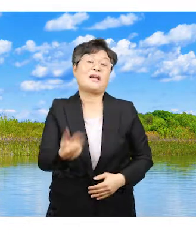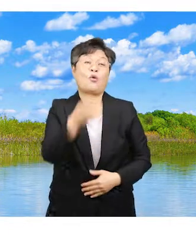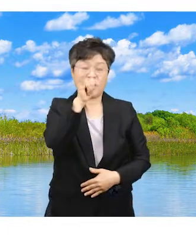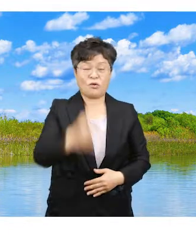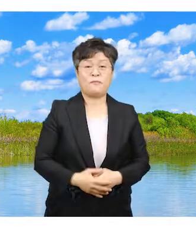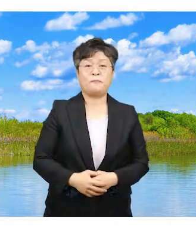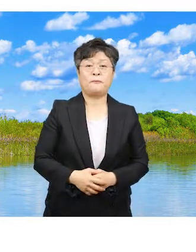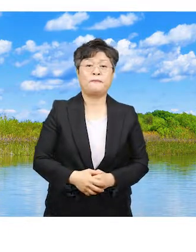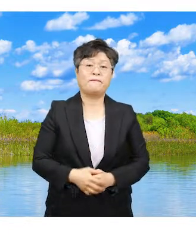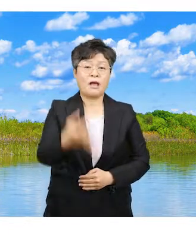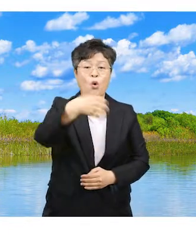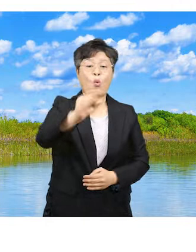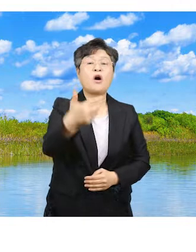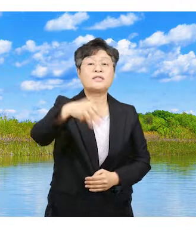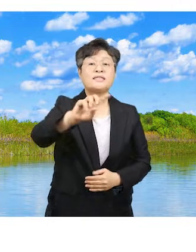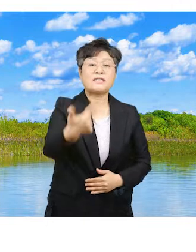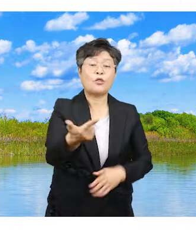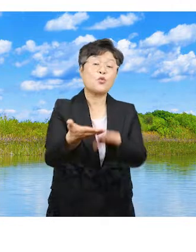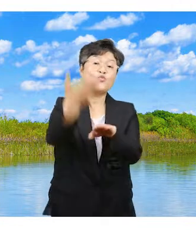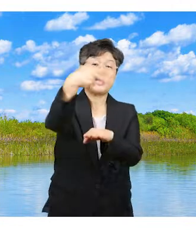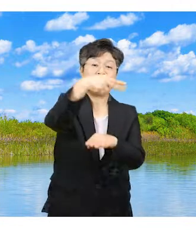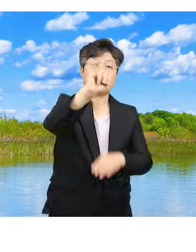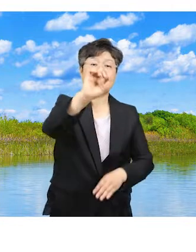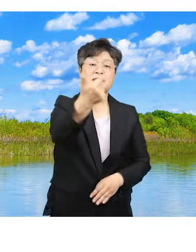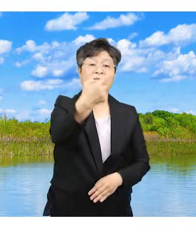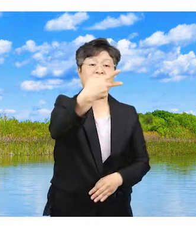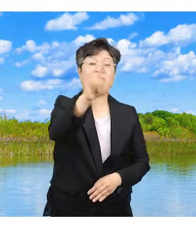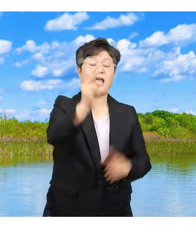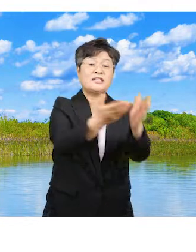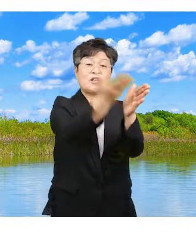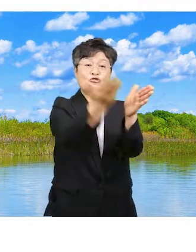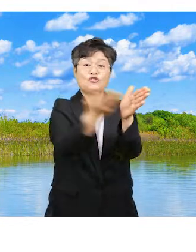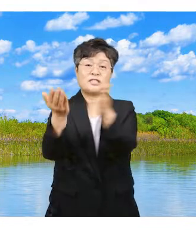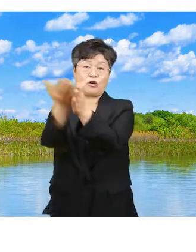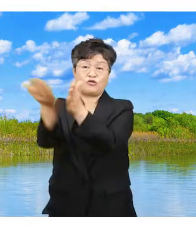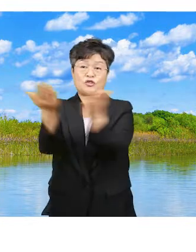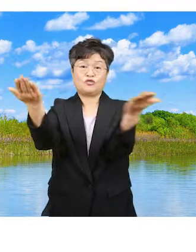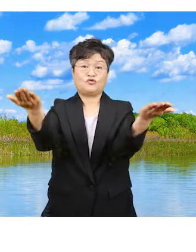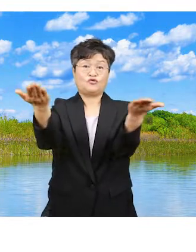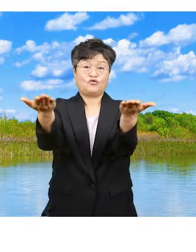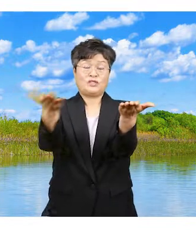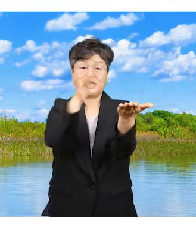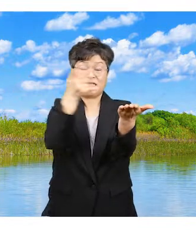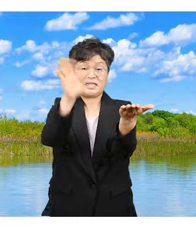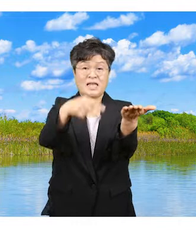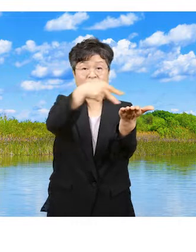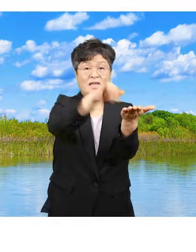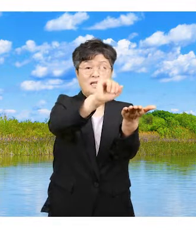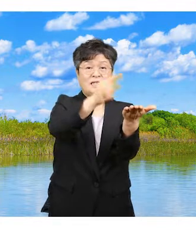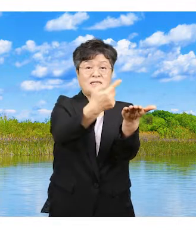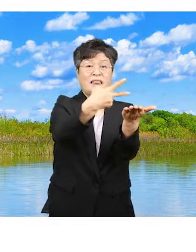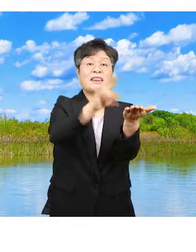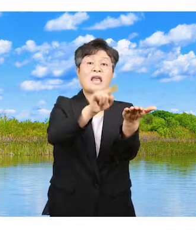그 조금 이제 원천저수지 위에 신대저수지라고 있습니다. 이 두 개의 저수지가 함께 어우러져 있는데 그